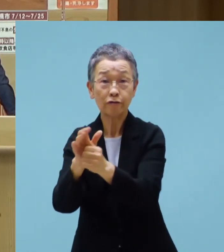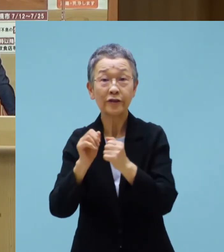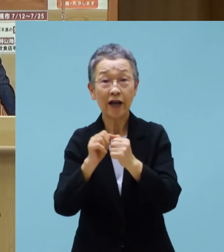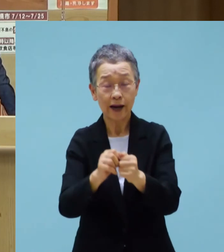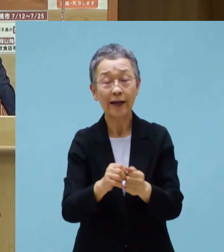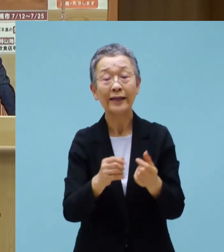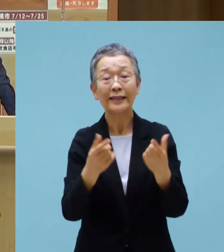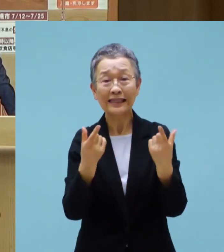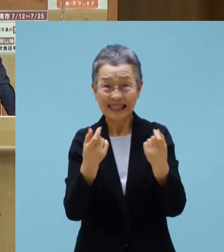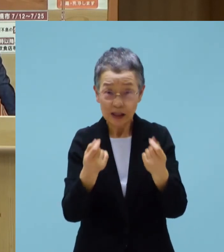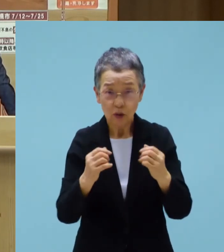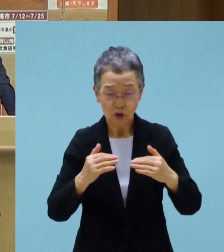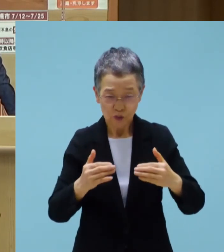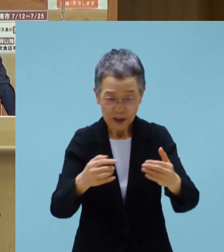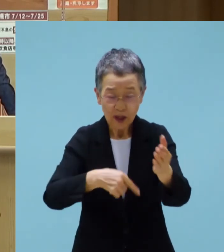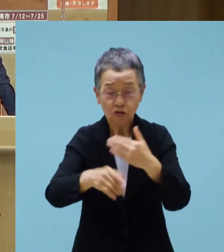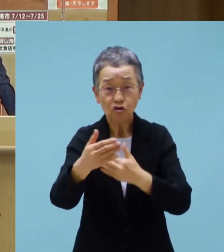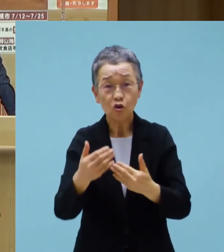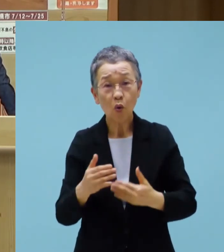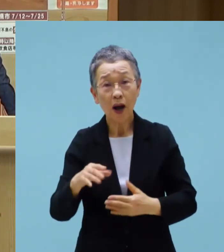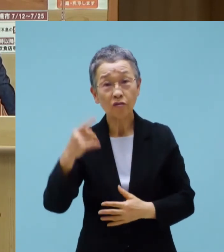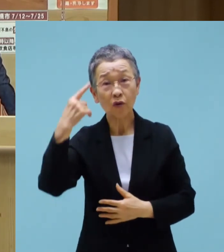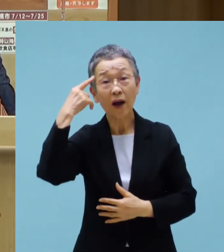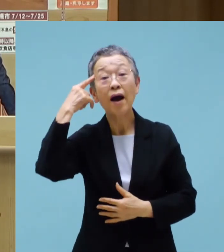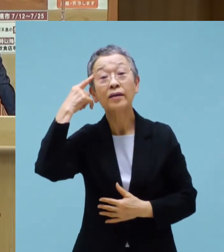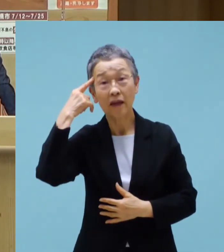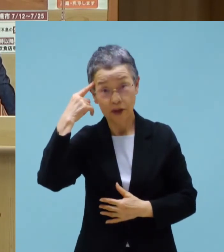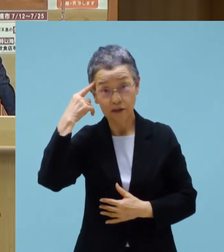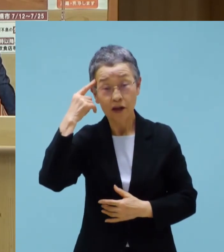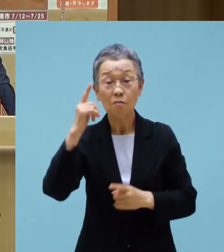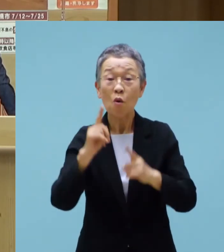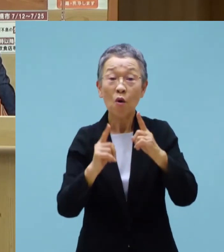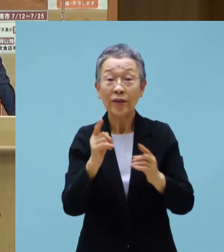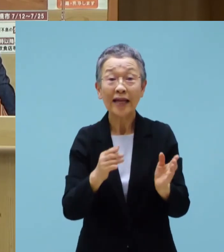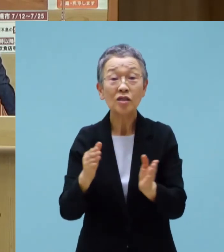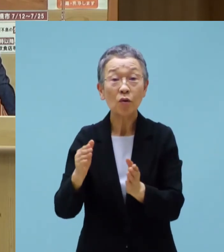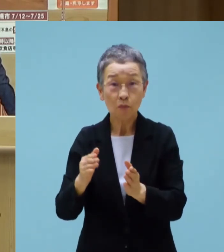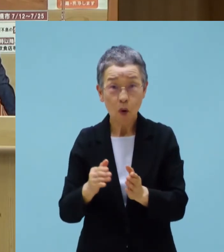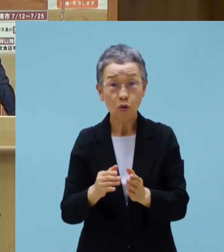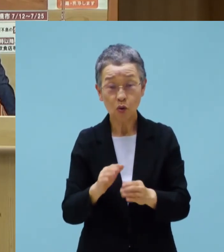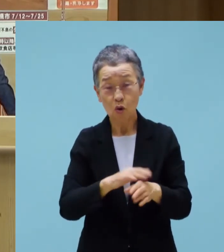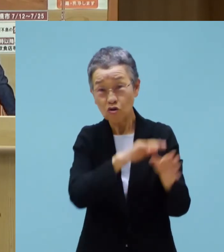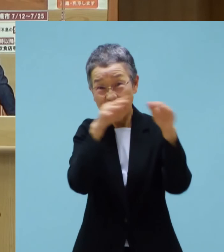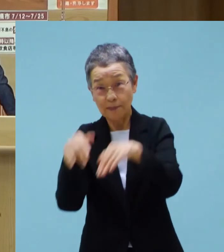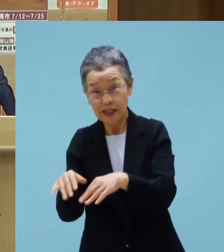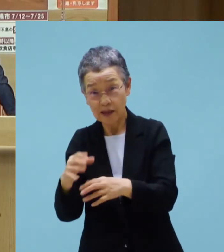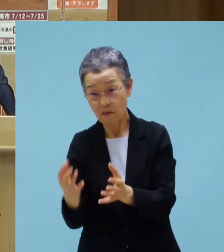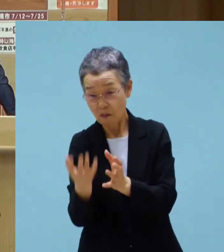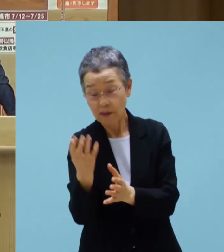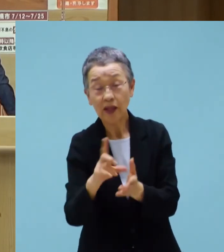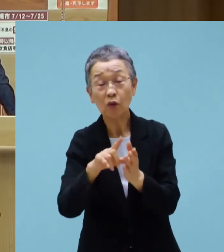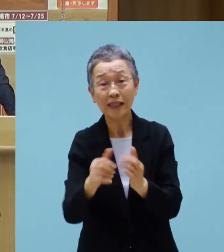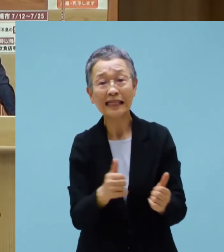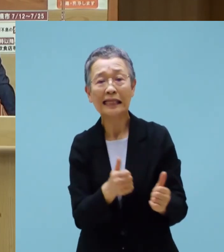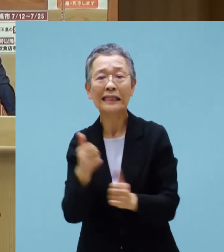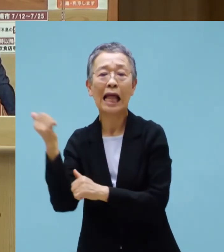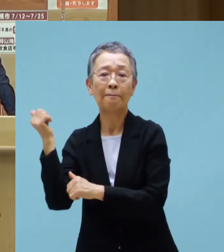ければならないと考えています。また何よりもですね、この津波が発生をしたときに避難をしていただく、